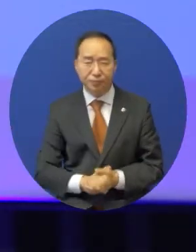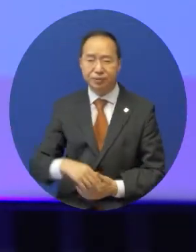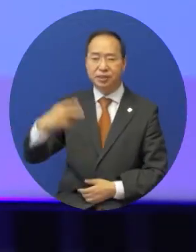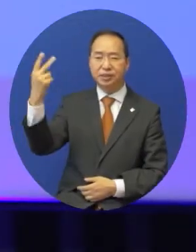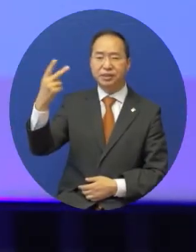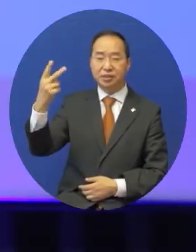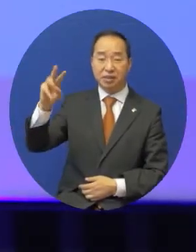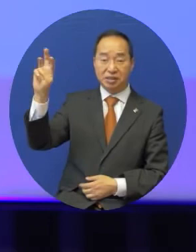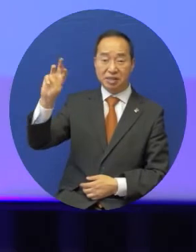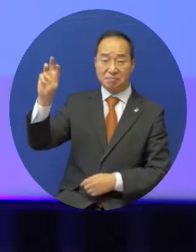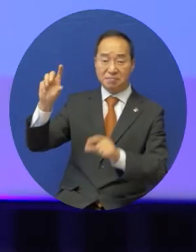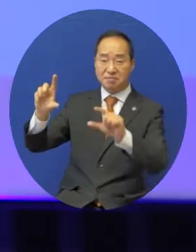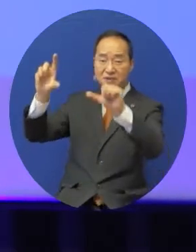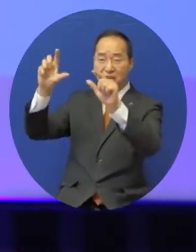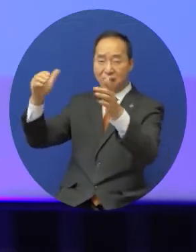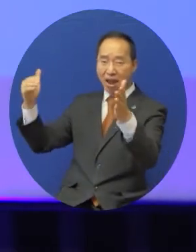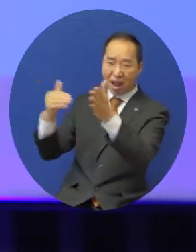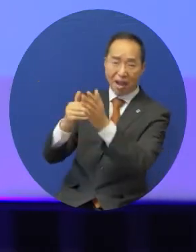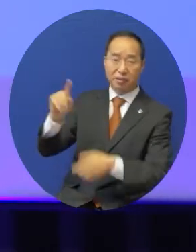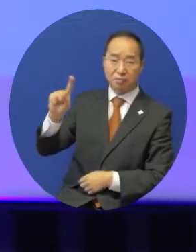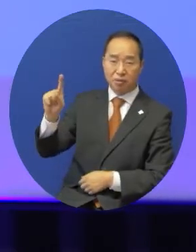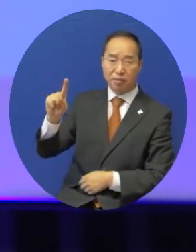보면 2030년까지